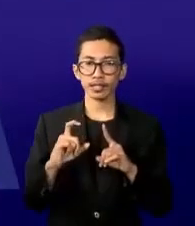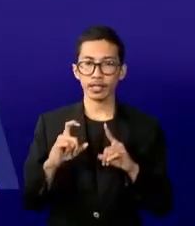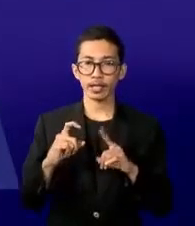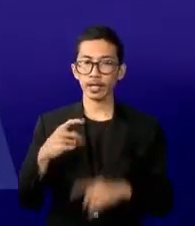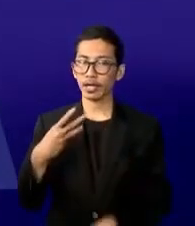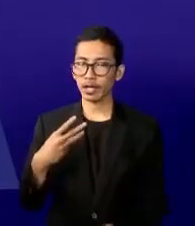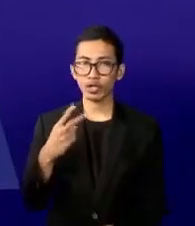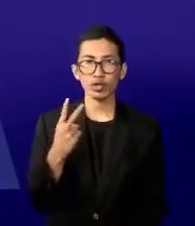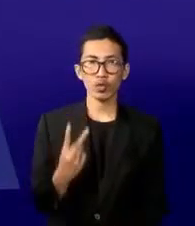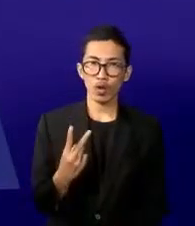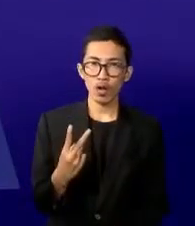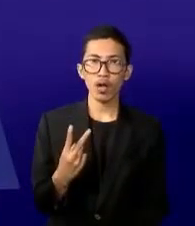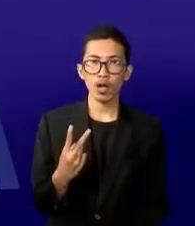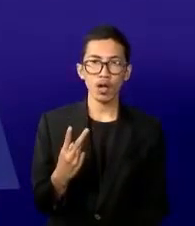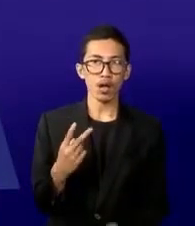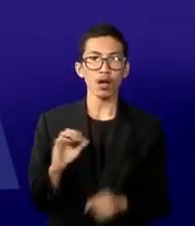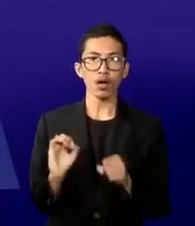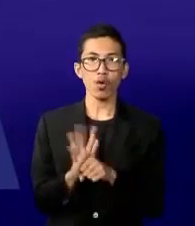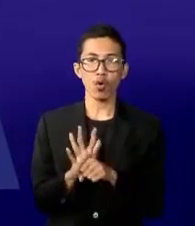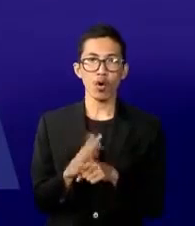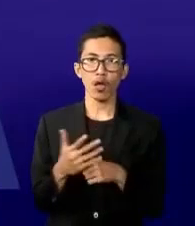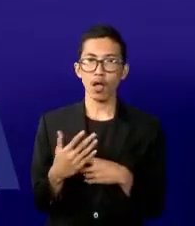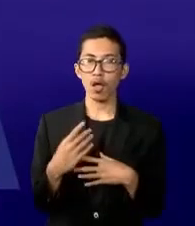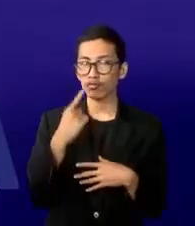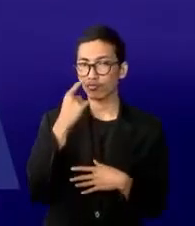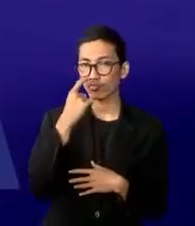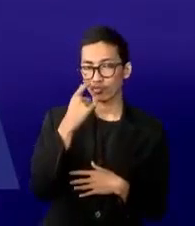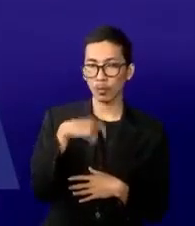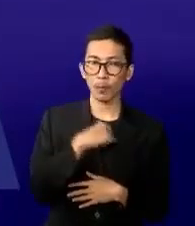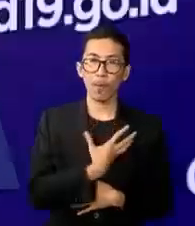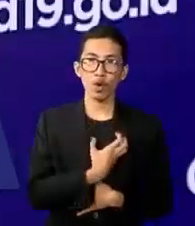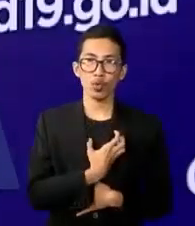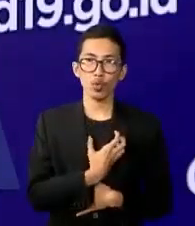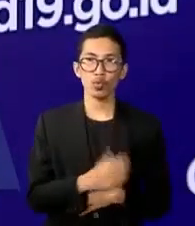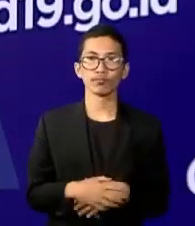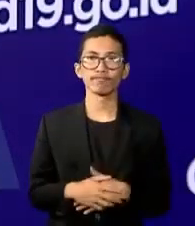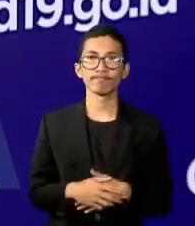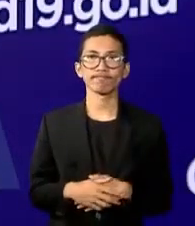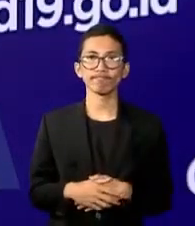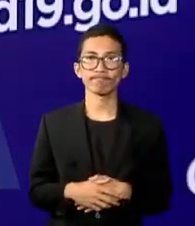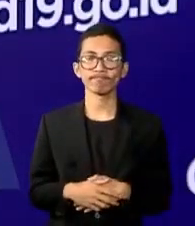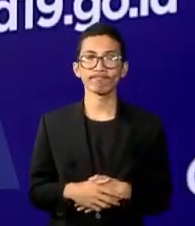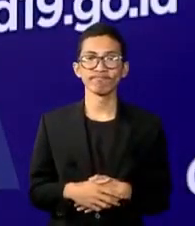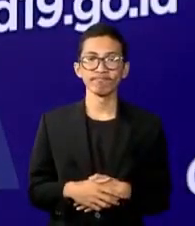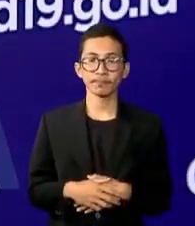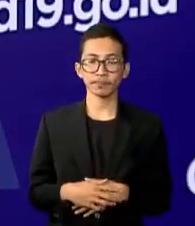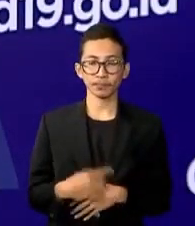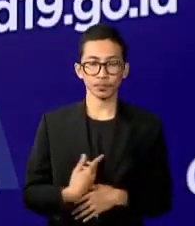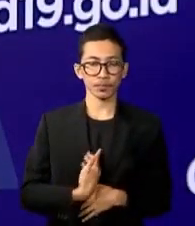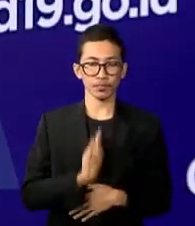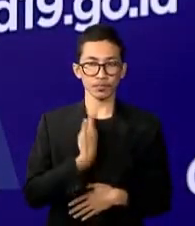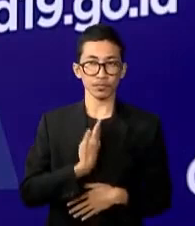yang merupakan reseptor utama dari sarscov 2 itu ada di saluran nafas dan paru he biasanya begitu seseorang terinfeksi positif